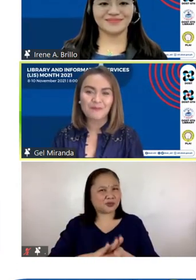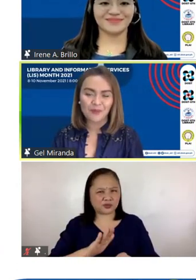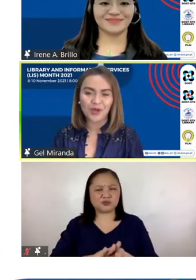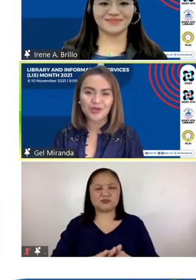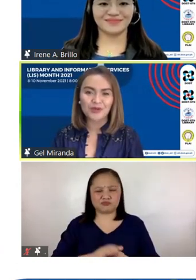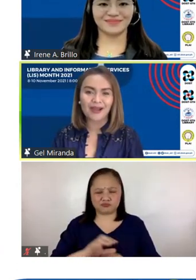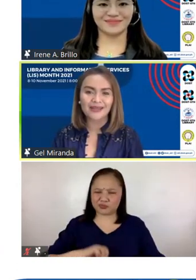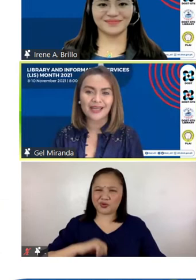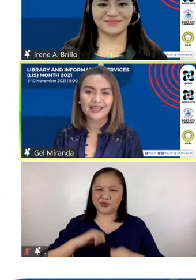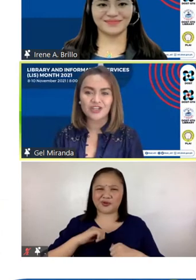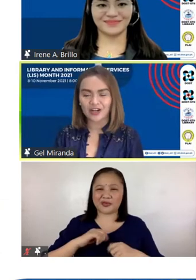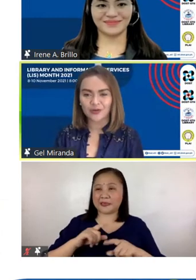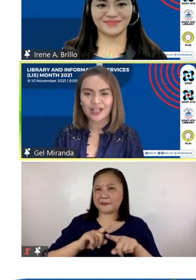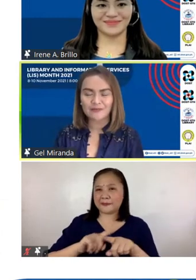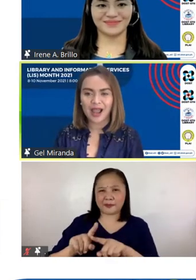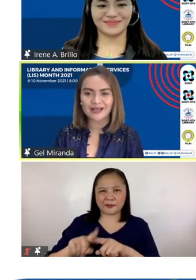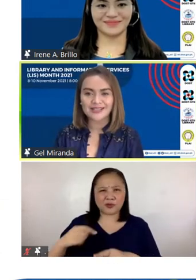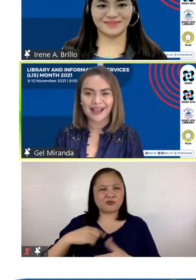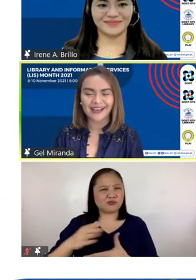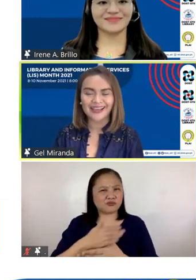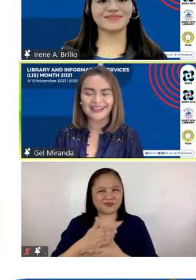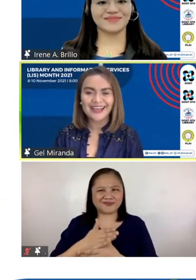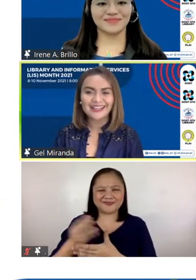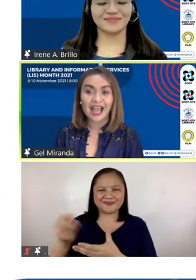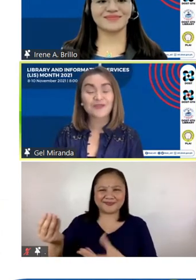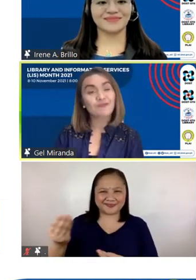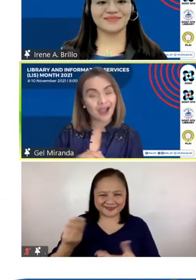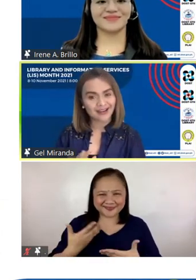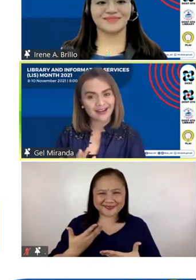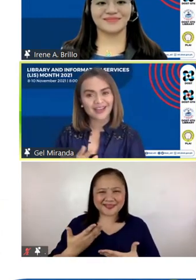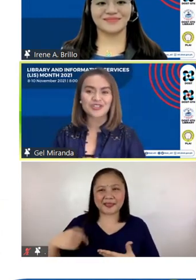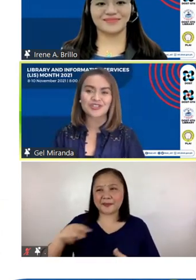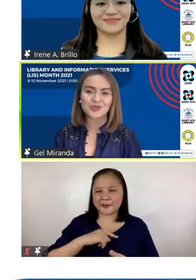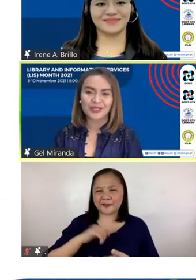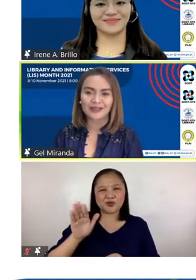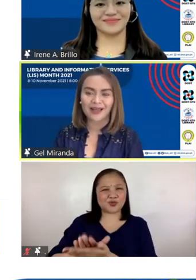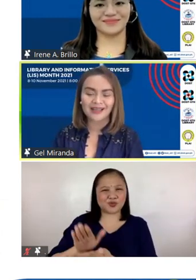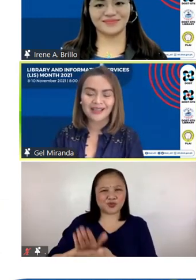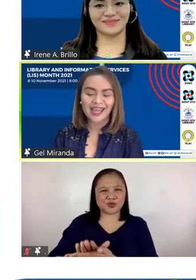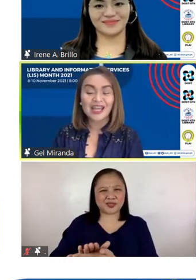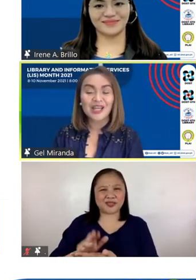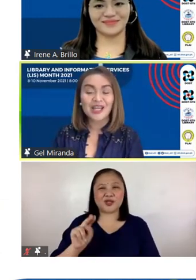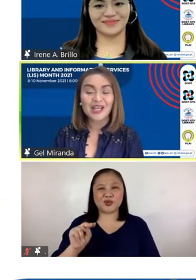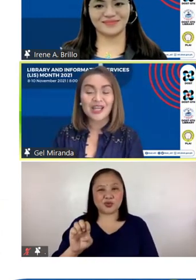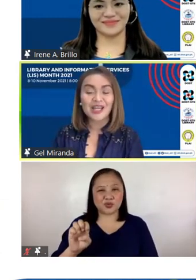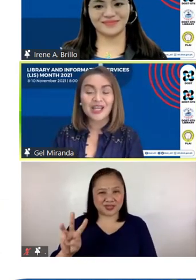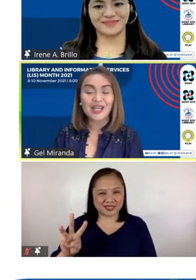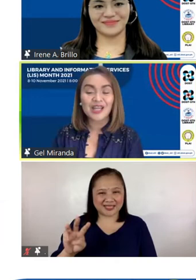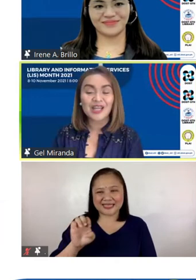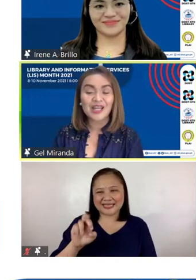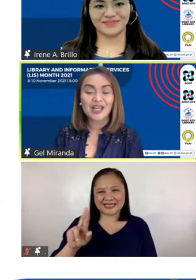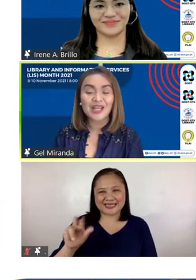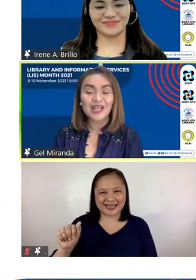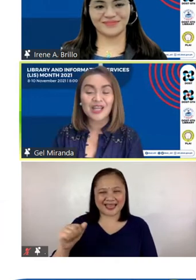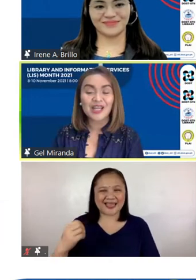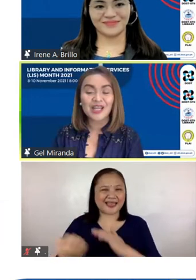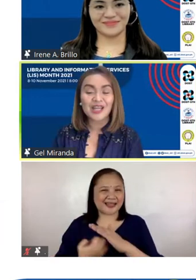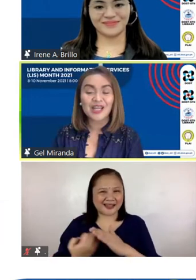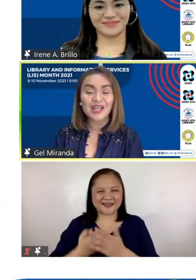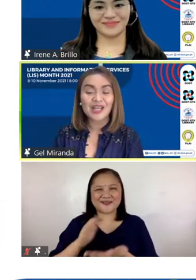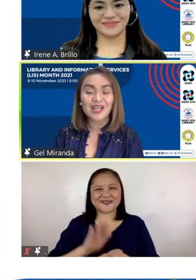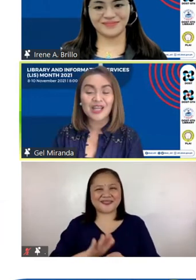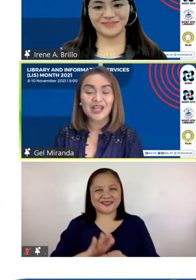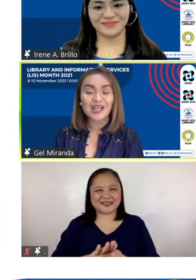iba po yung mga na-share or naibahagi sa akin na aking paaralan, which is New Era Elementary School